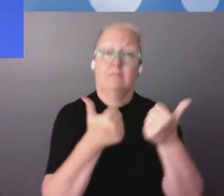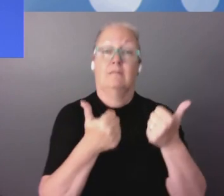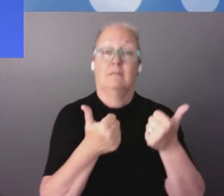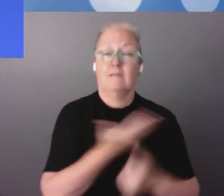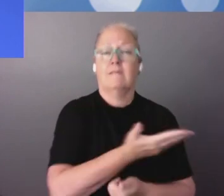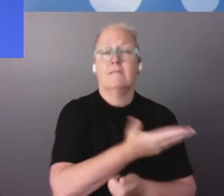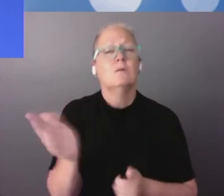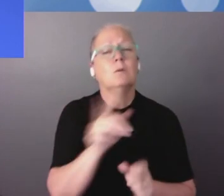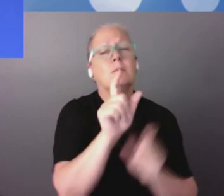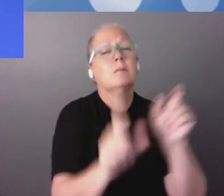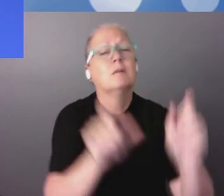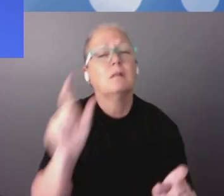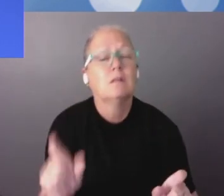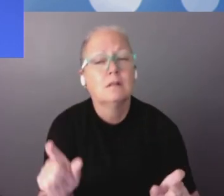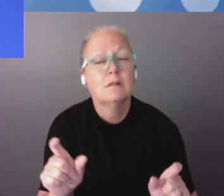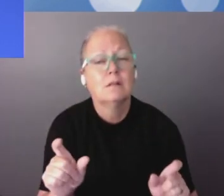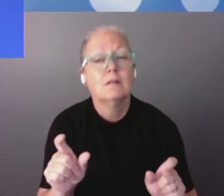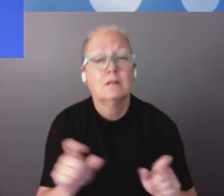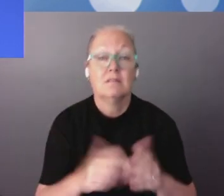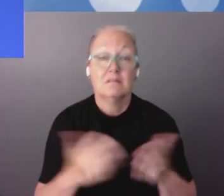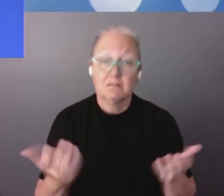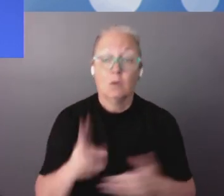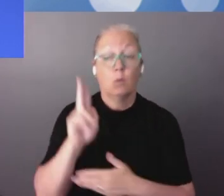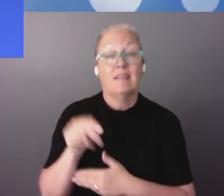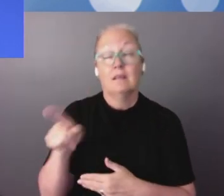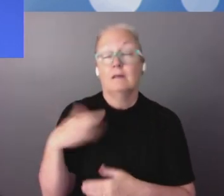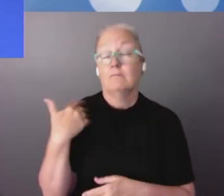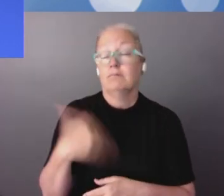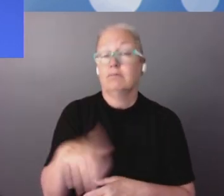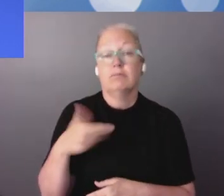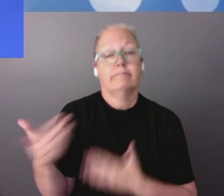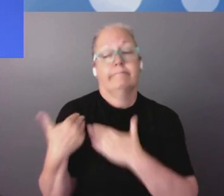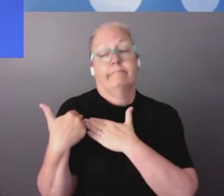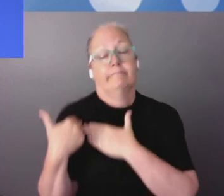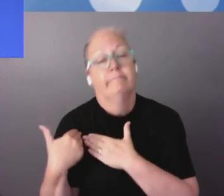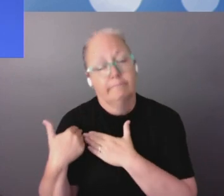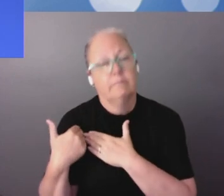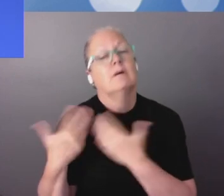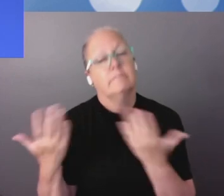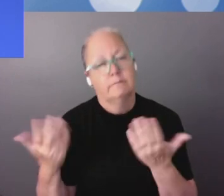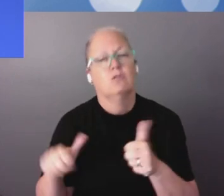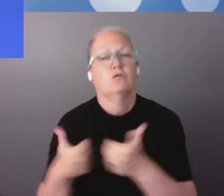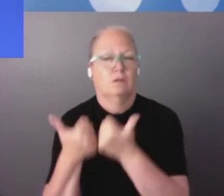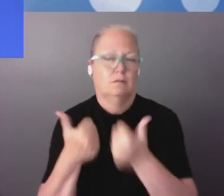是联合国面临的最大的挑战。就像成立的